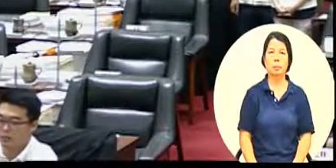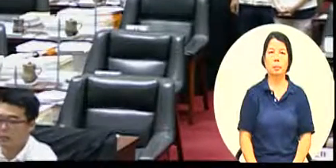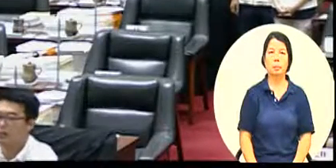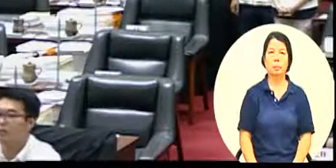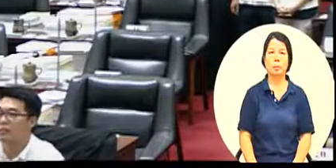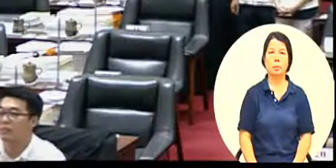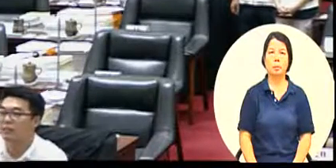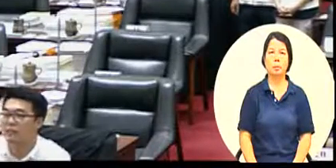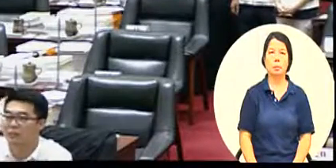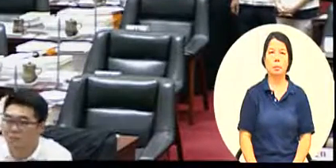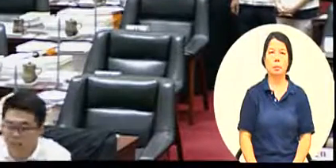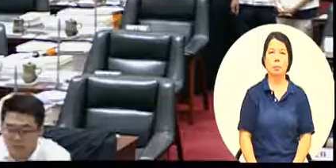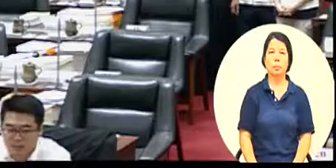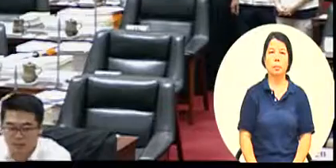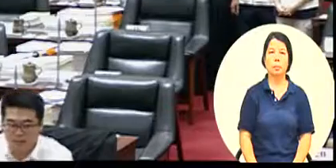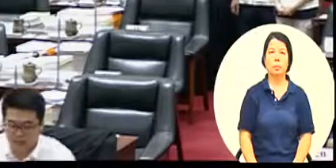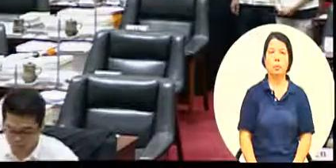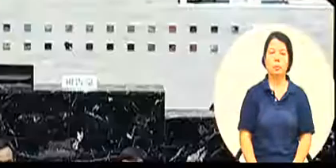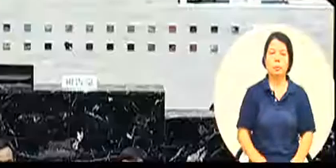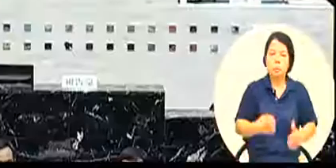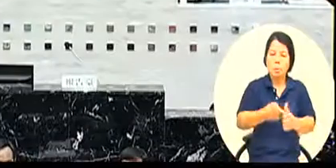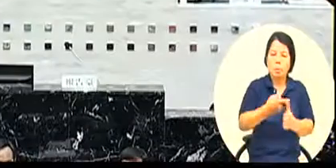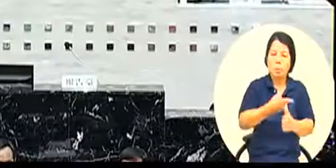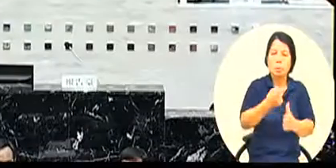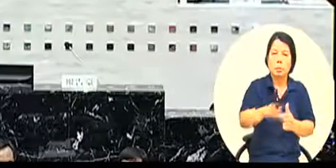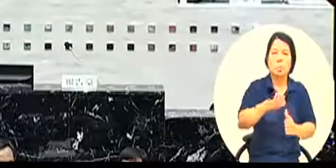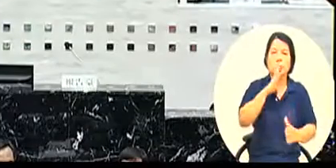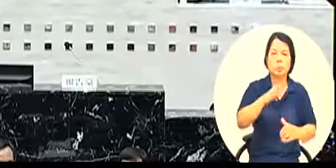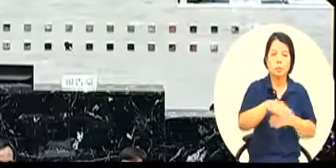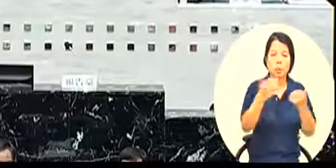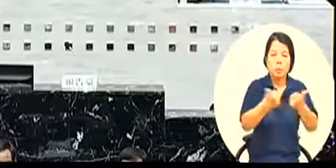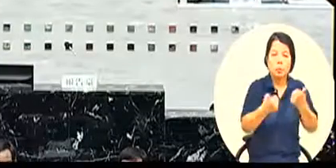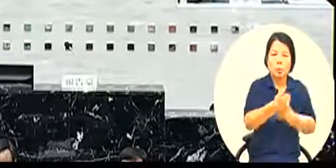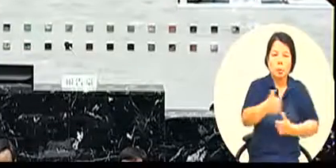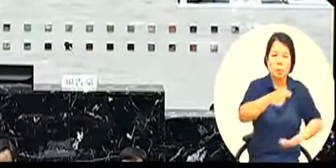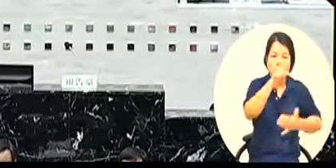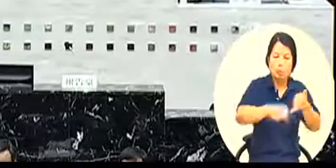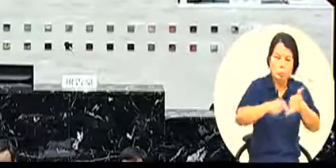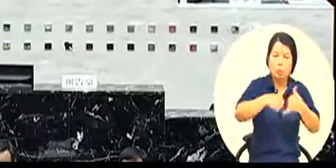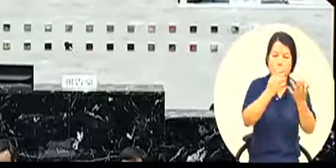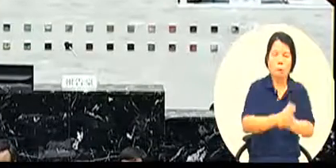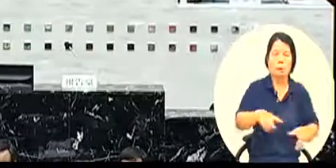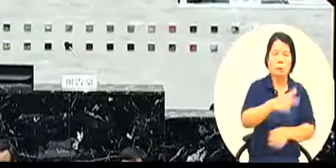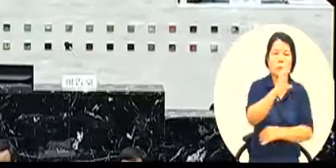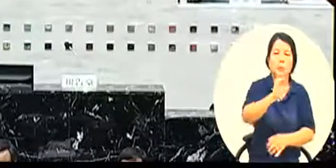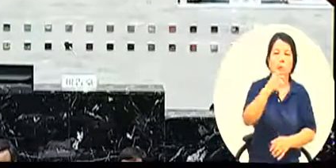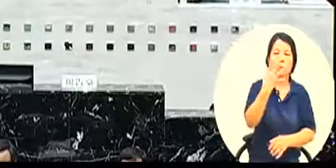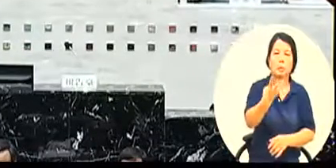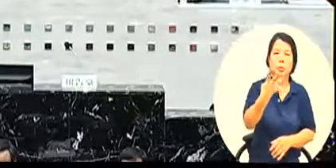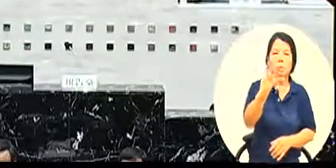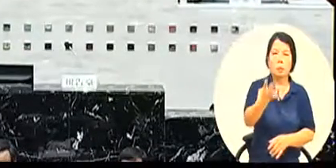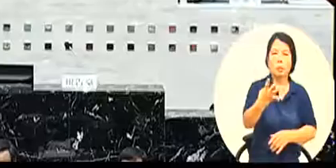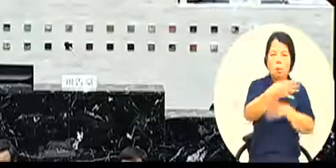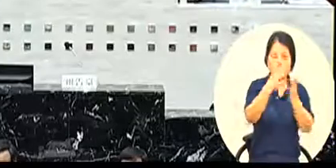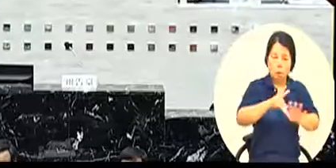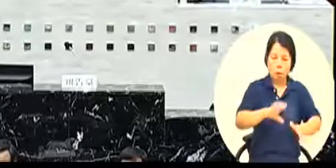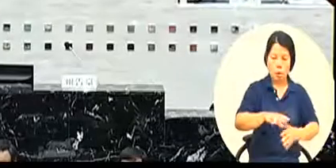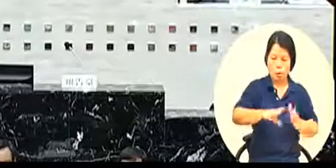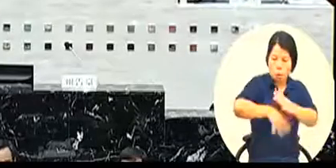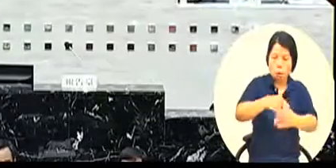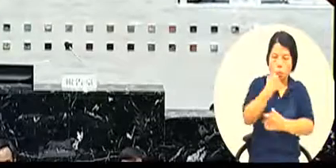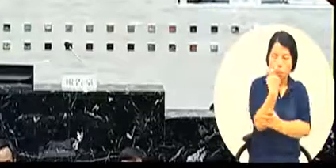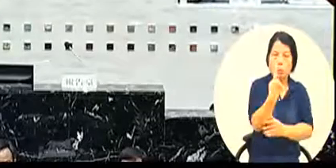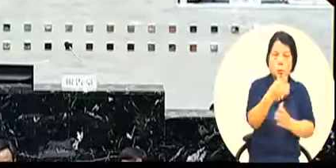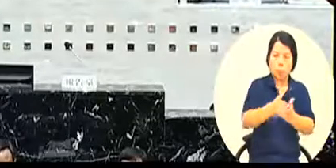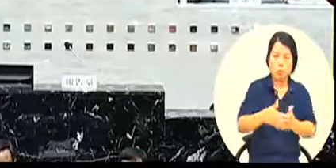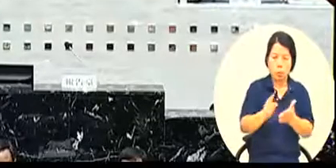等一下，咱先甲这议员提案294件嘛，这是其中一件。那我们先